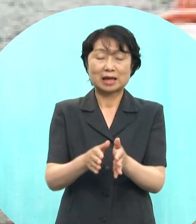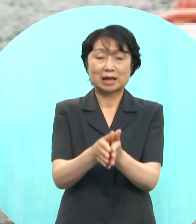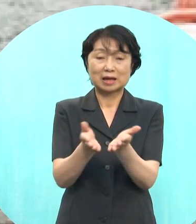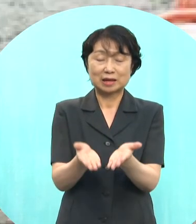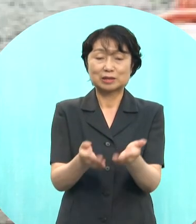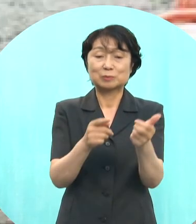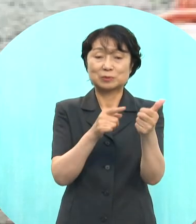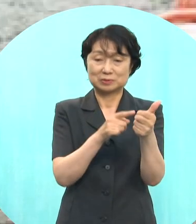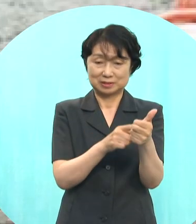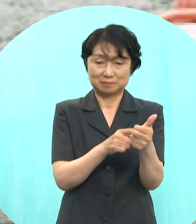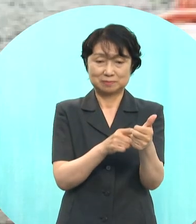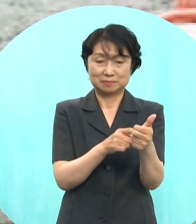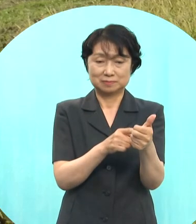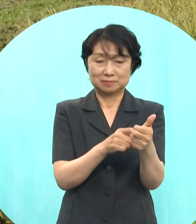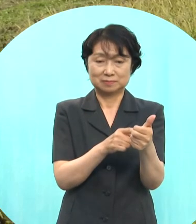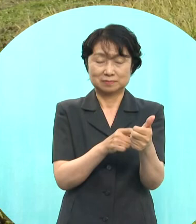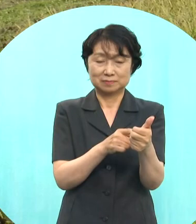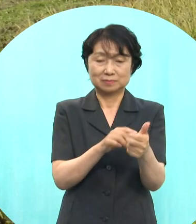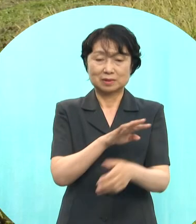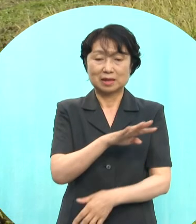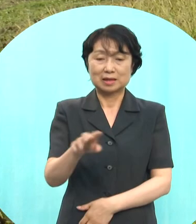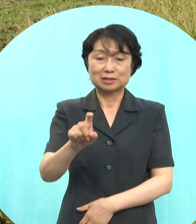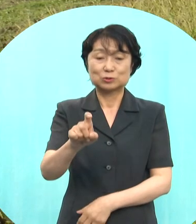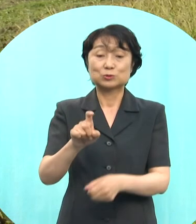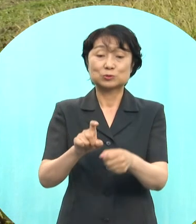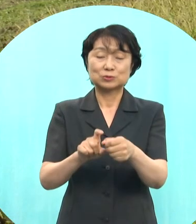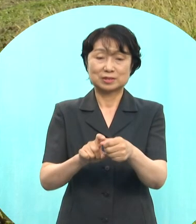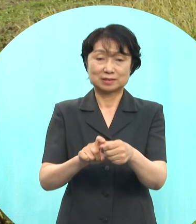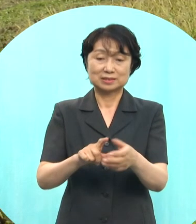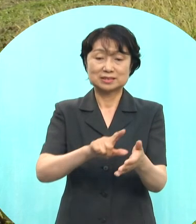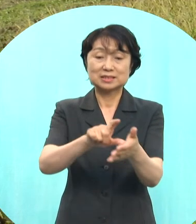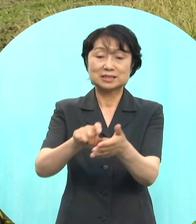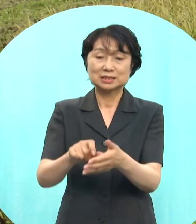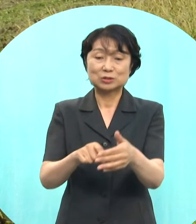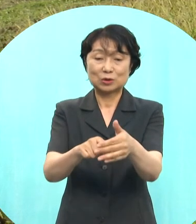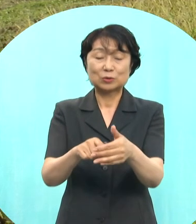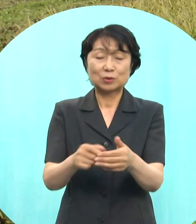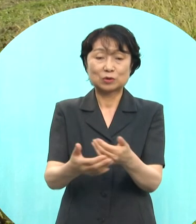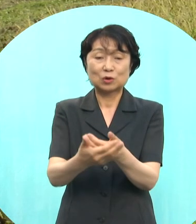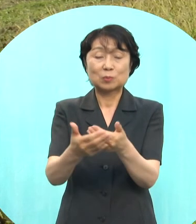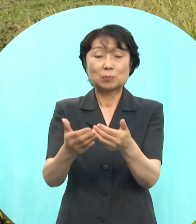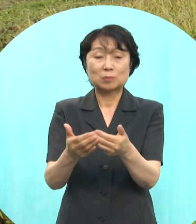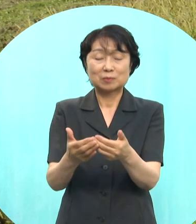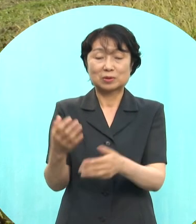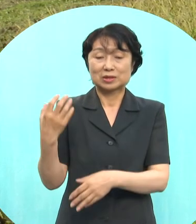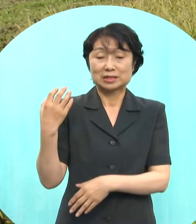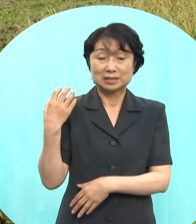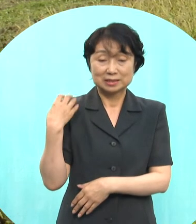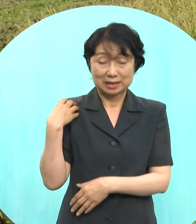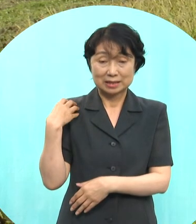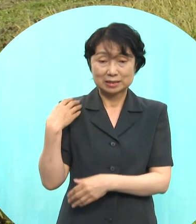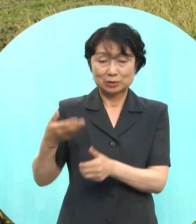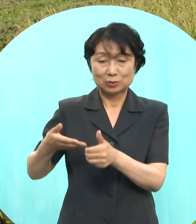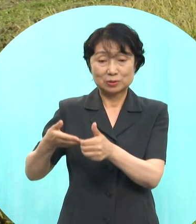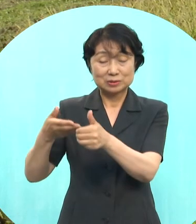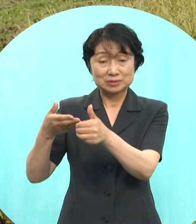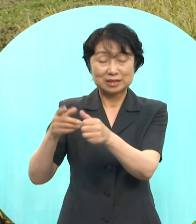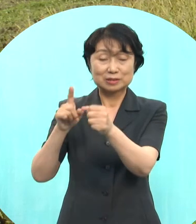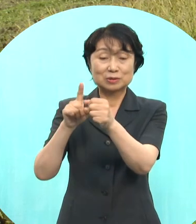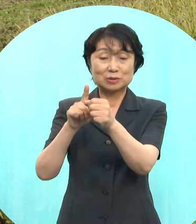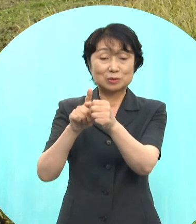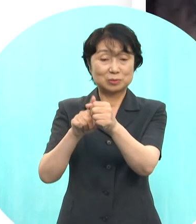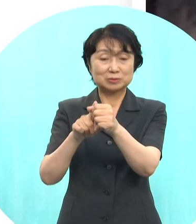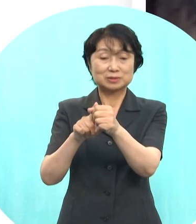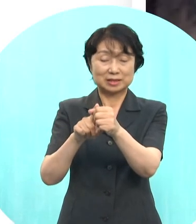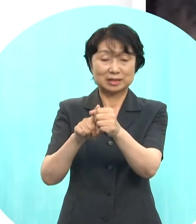きた秋元さん。平成10年地域の農業を守り、担い手の育成を目的